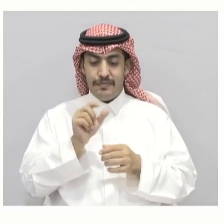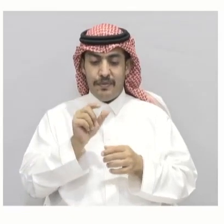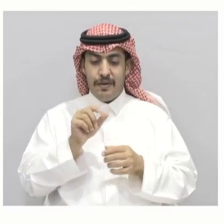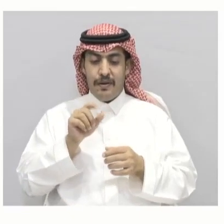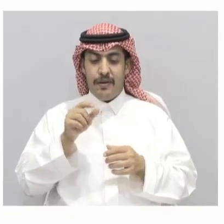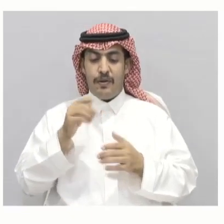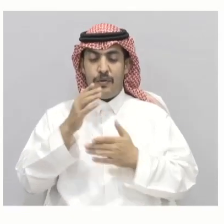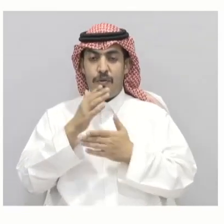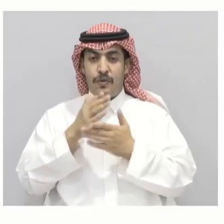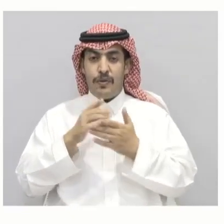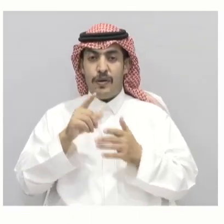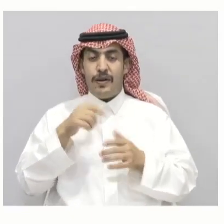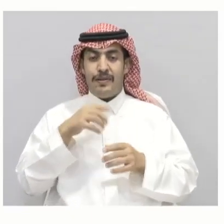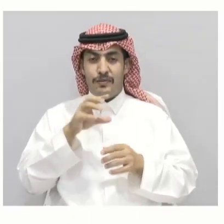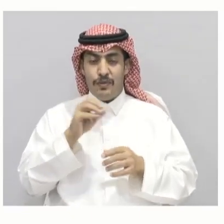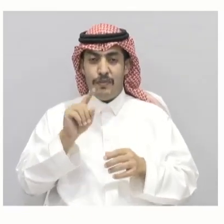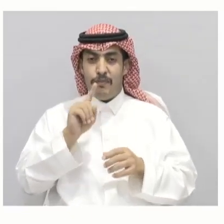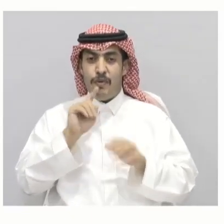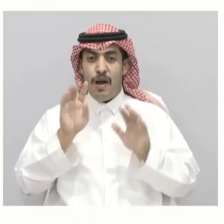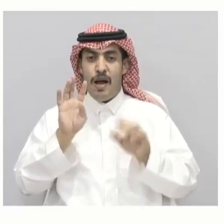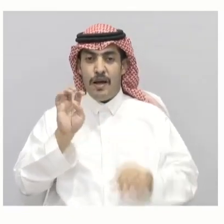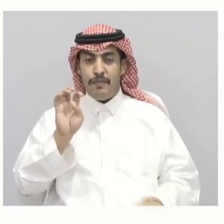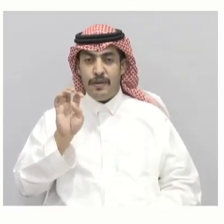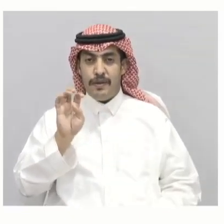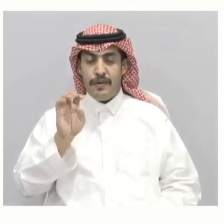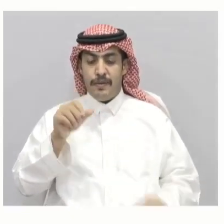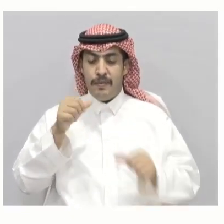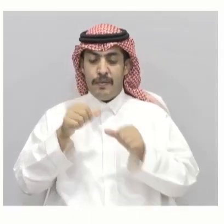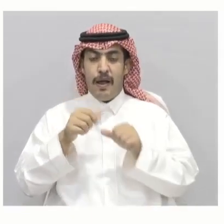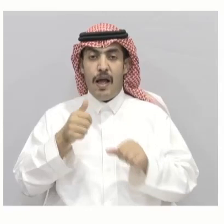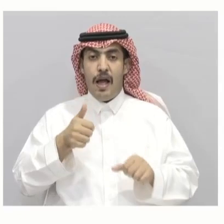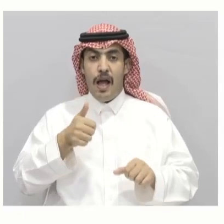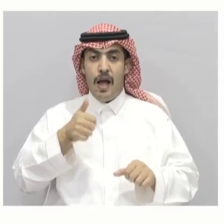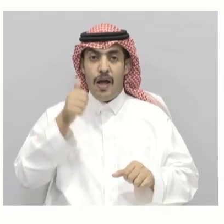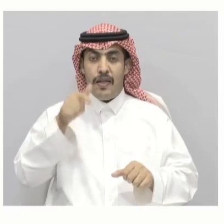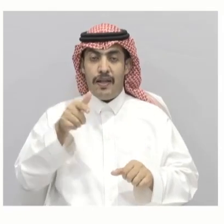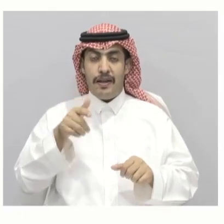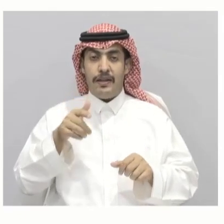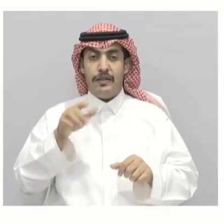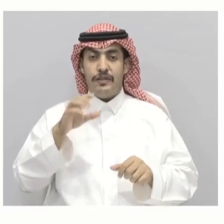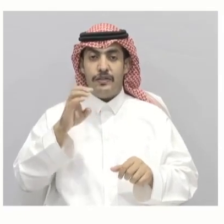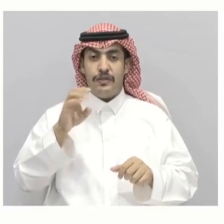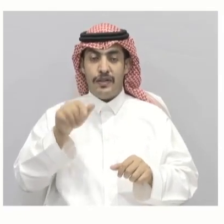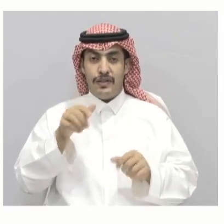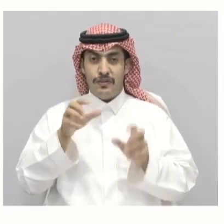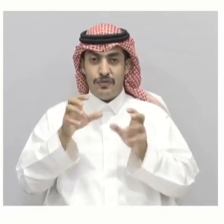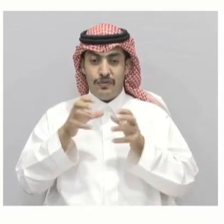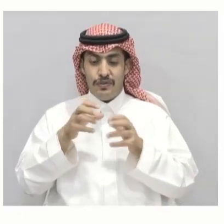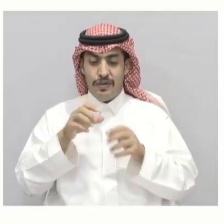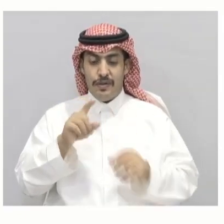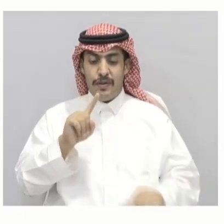140 بقي جزء يقول اوجد قياس هذا الجزء ساقول